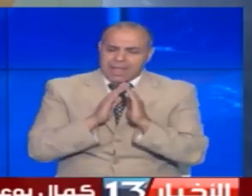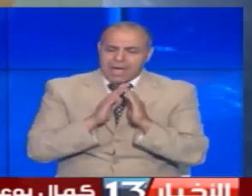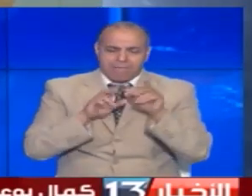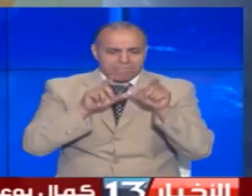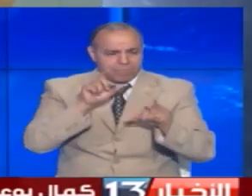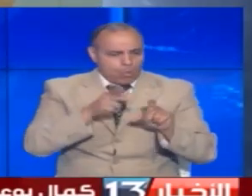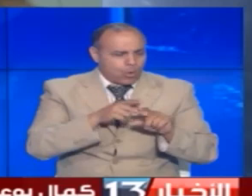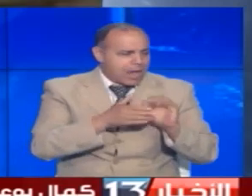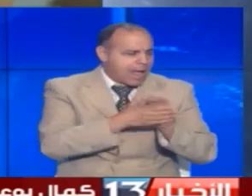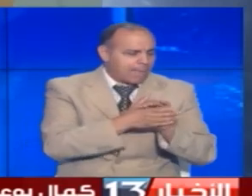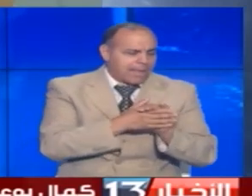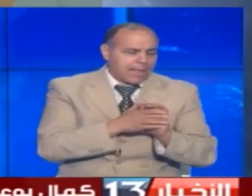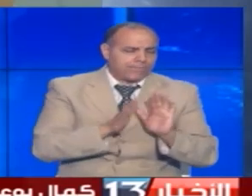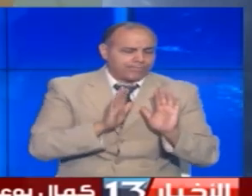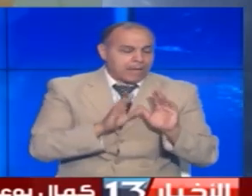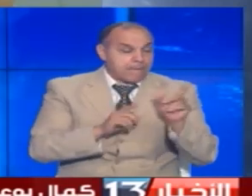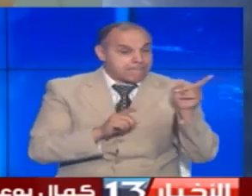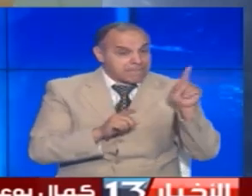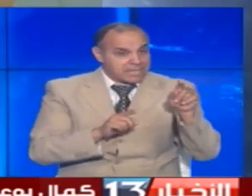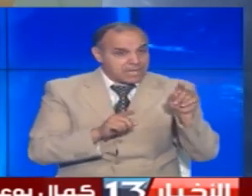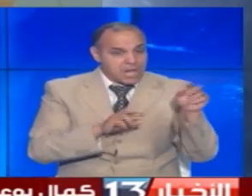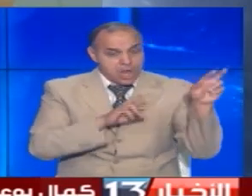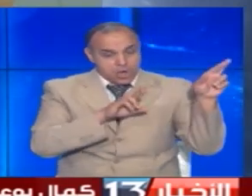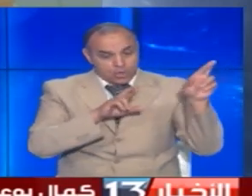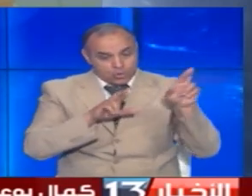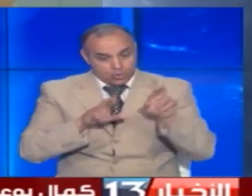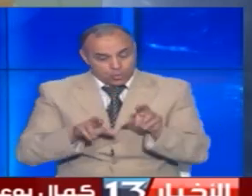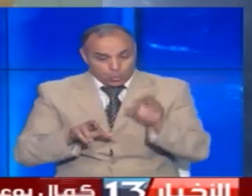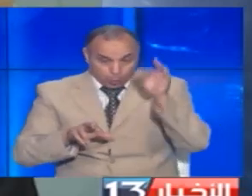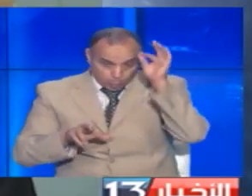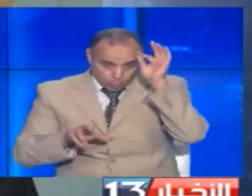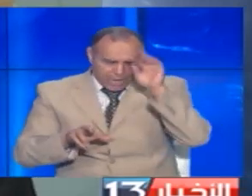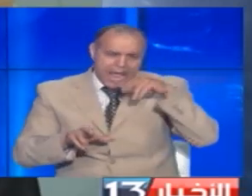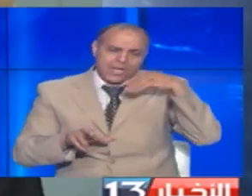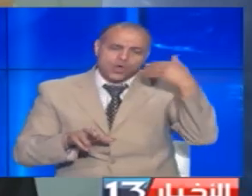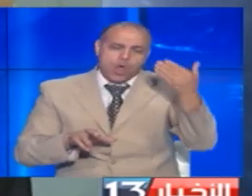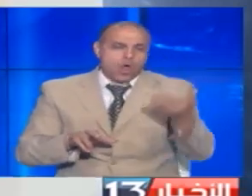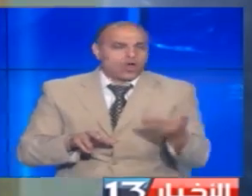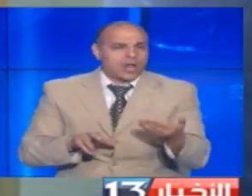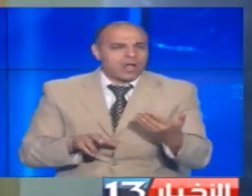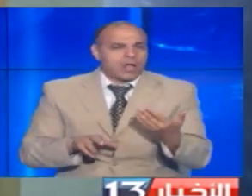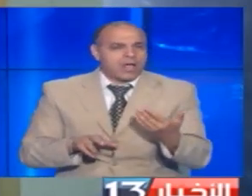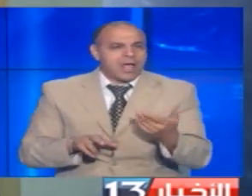والاصدقاء ولما يعود البلد شيء اخر